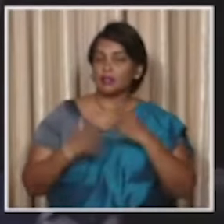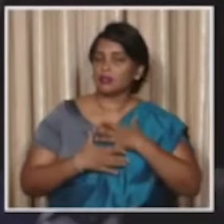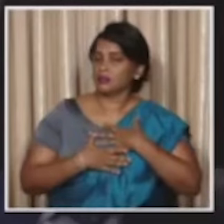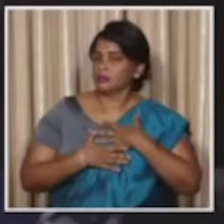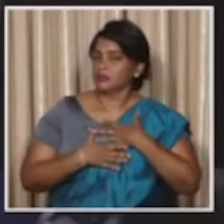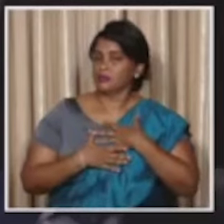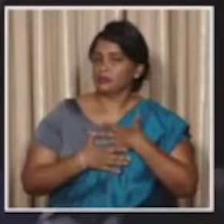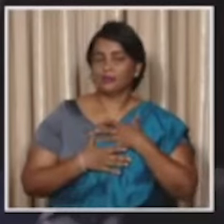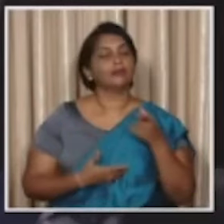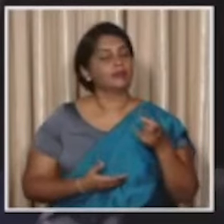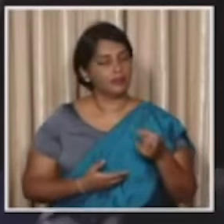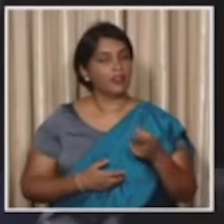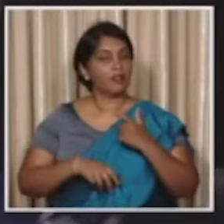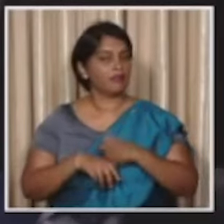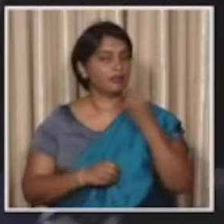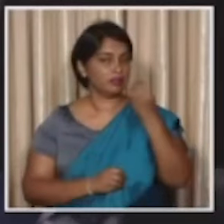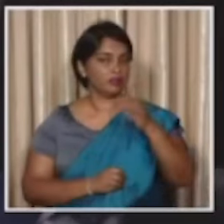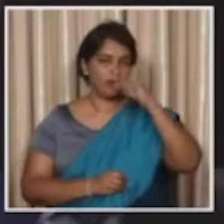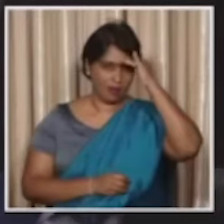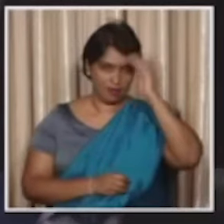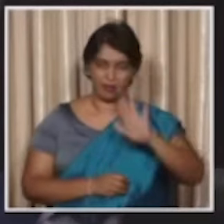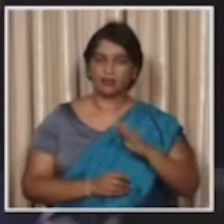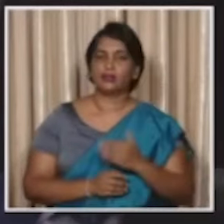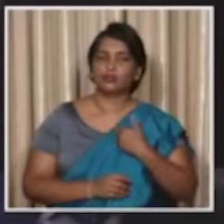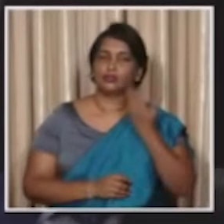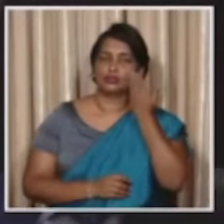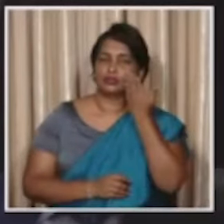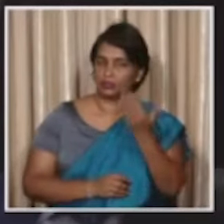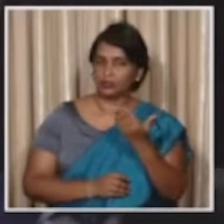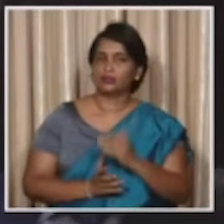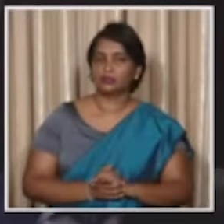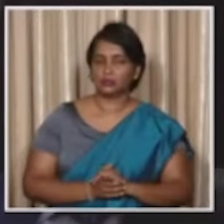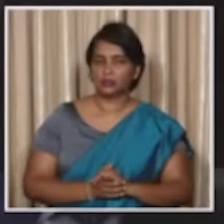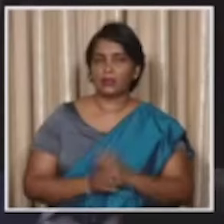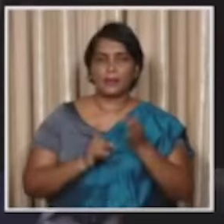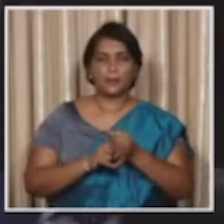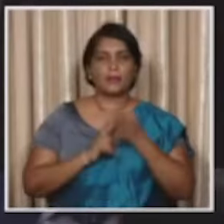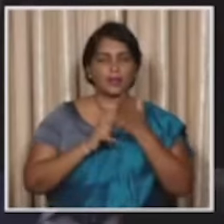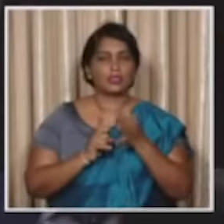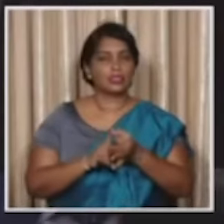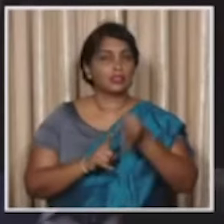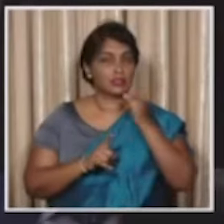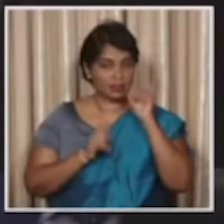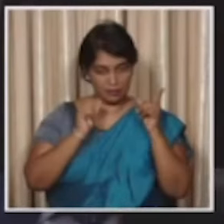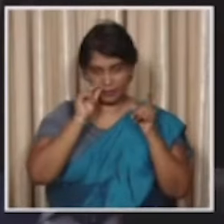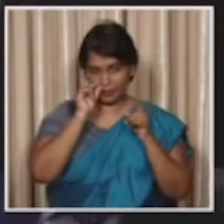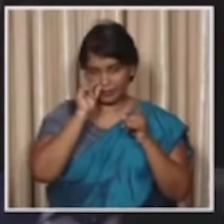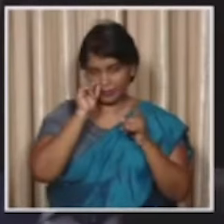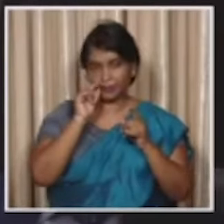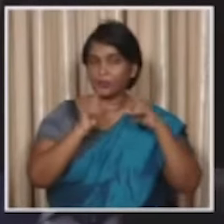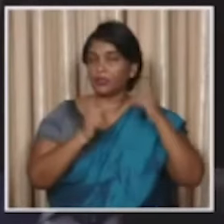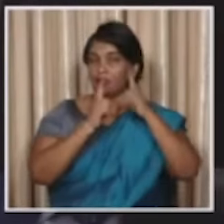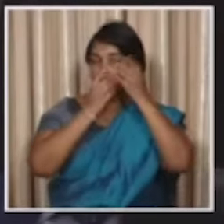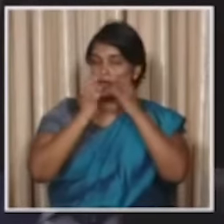ගන්න අවස්ථා ලබා දුන්න නායකයෙක්. අපි දැක්කා ප්‍රේමදාස ජනාධිපතිතුමාගේ